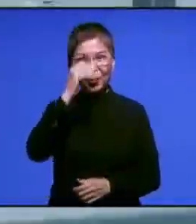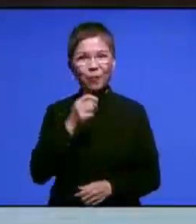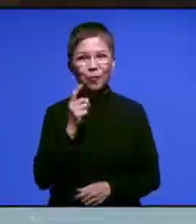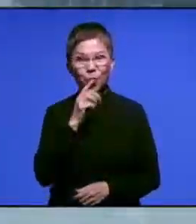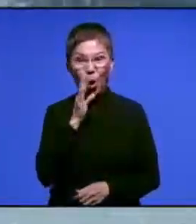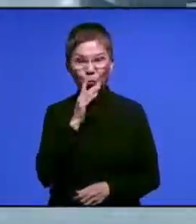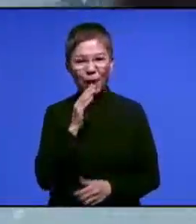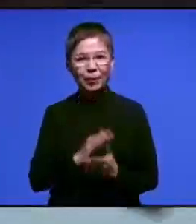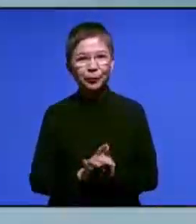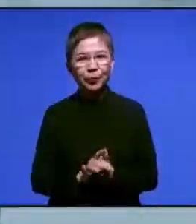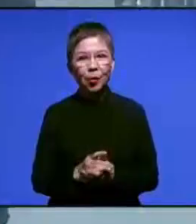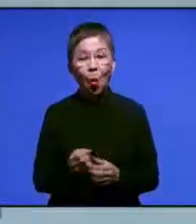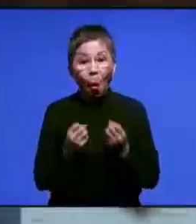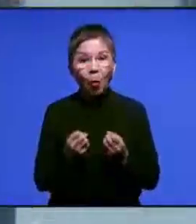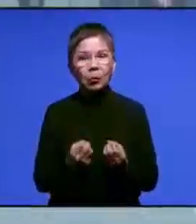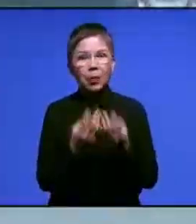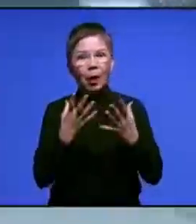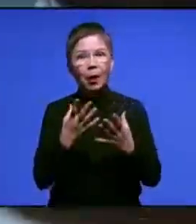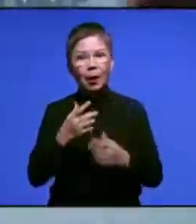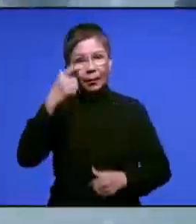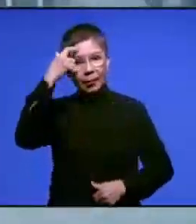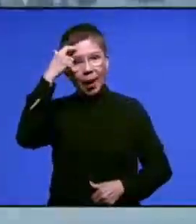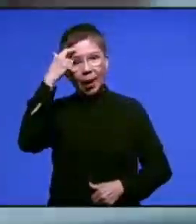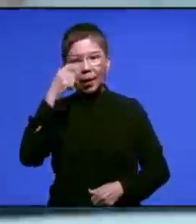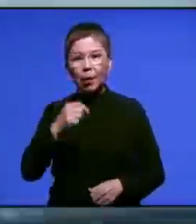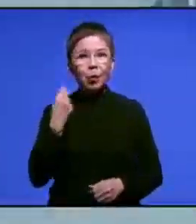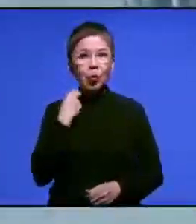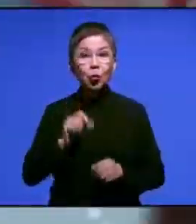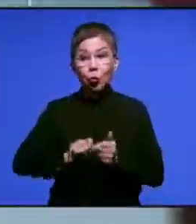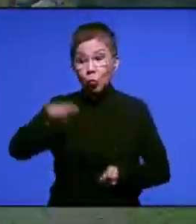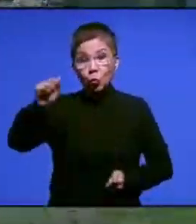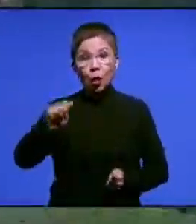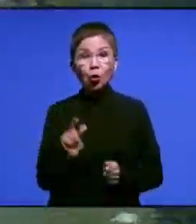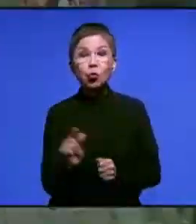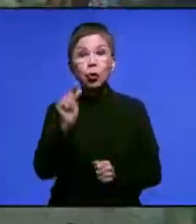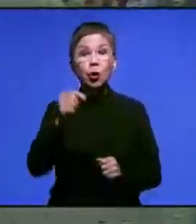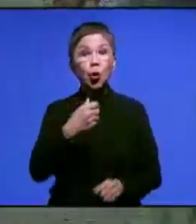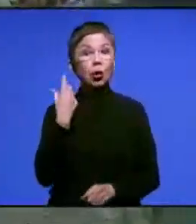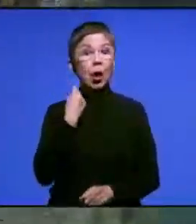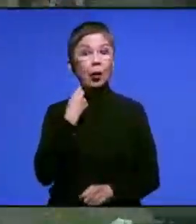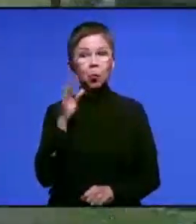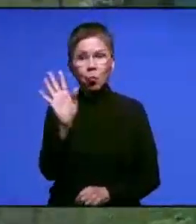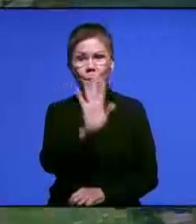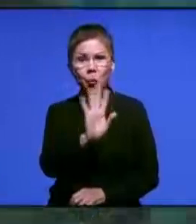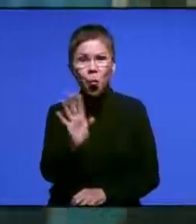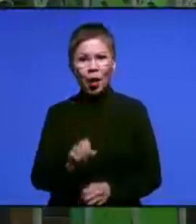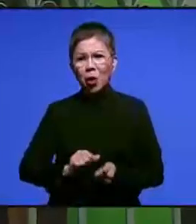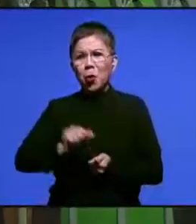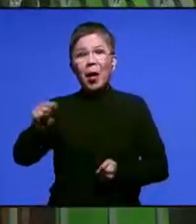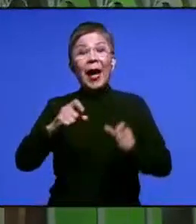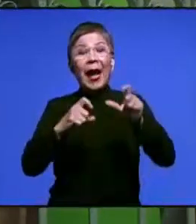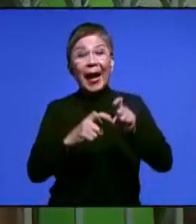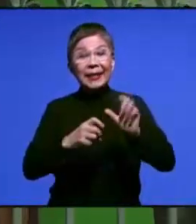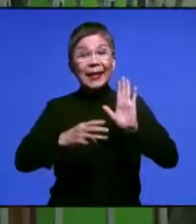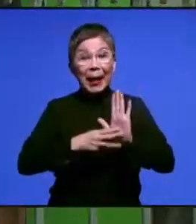Sebuah fakta mengejutkan pun terkuak. Tersangka bukanlah dokter lulusan Fakultas Kedokteran, melainkan hanya lulusan